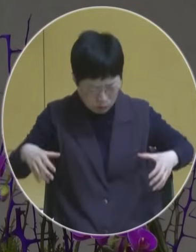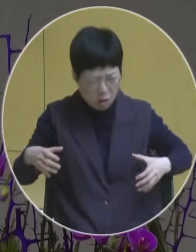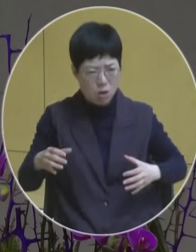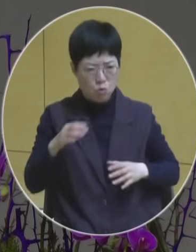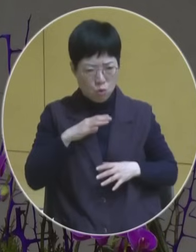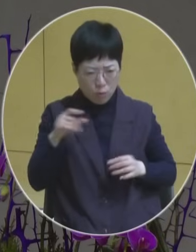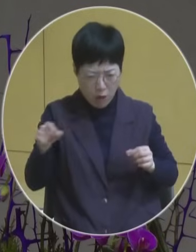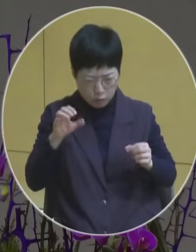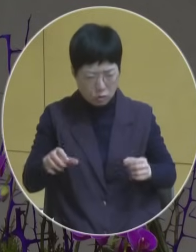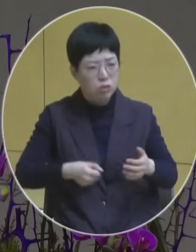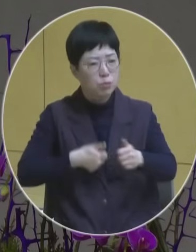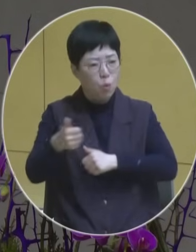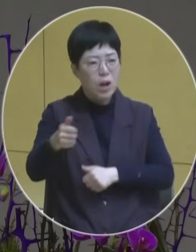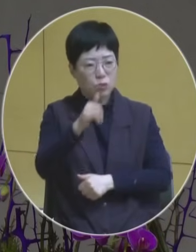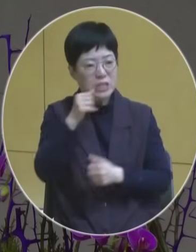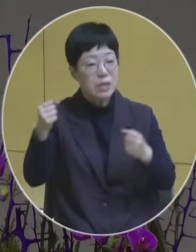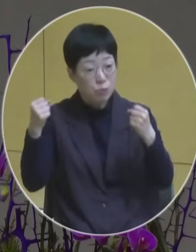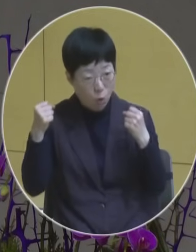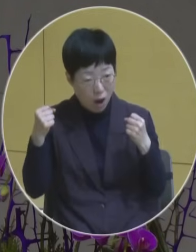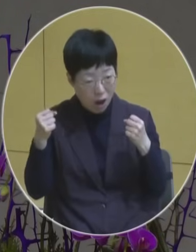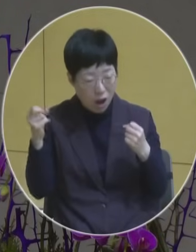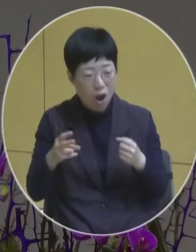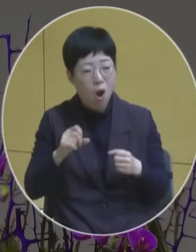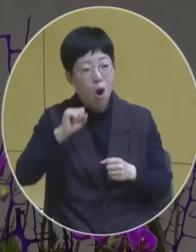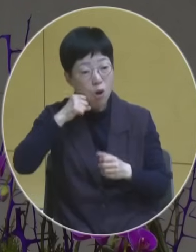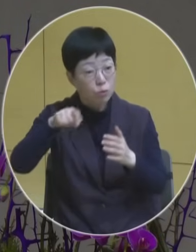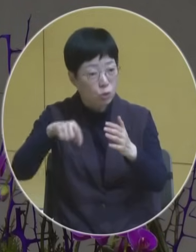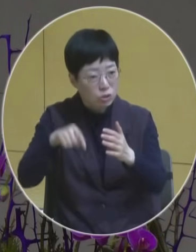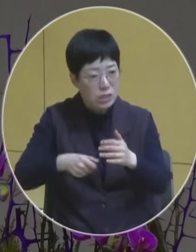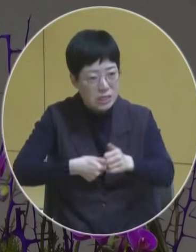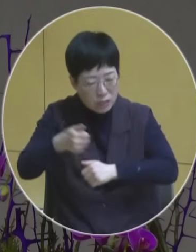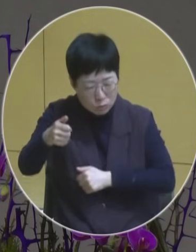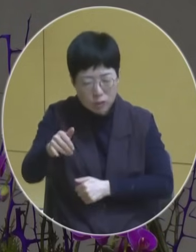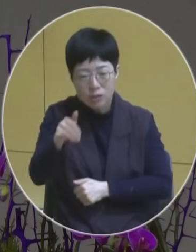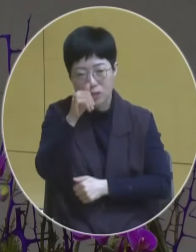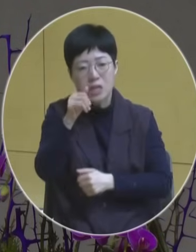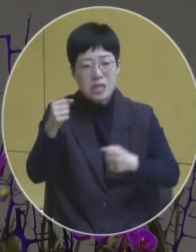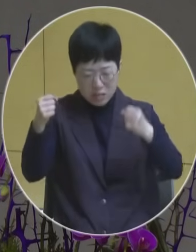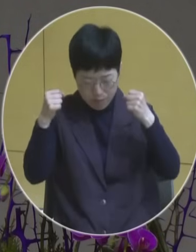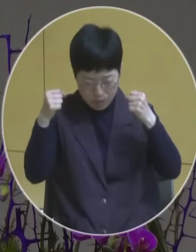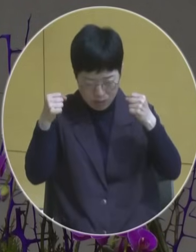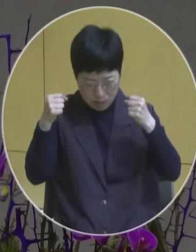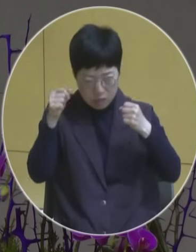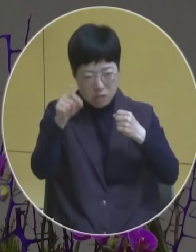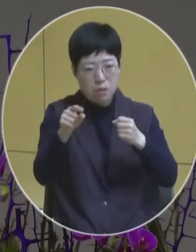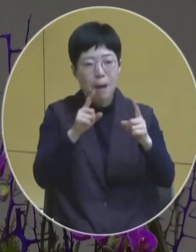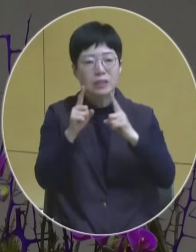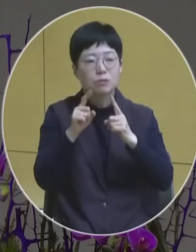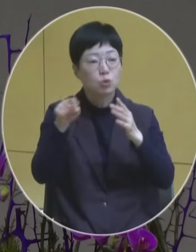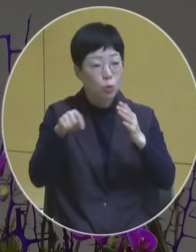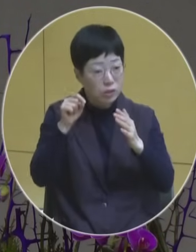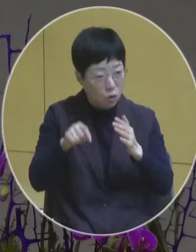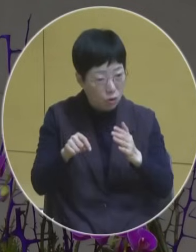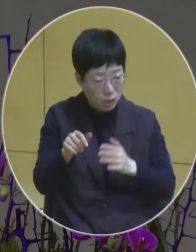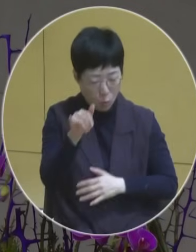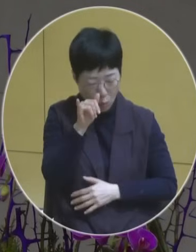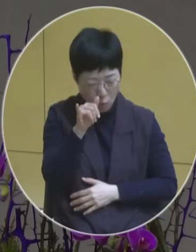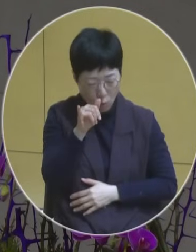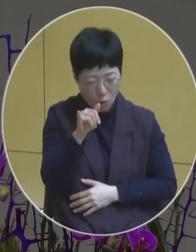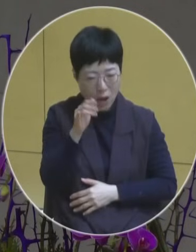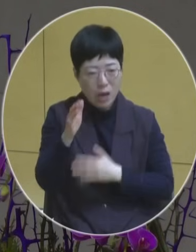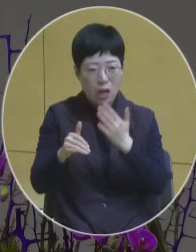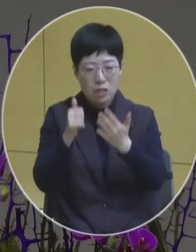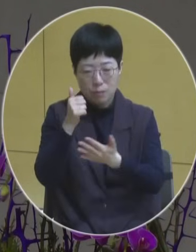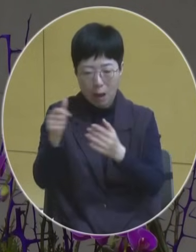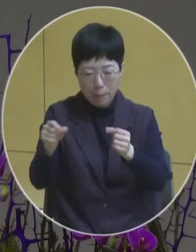두려움 속에서도 극복해 나갈 수 있는 힘과 어려움 속에서도 이겨나갈 수 있는 힘이 바로 이 말씀 속에서 오고